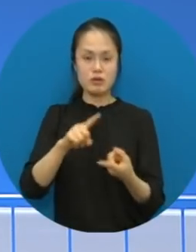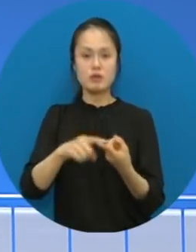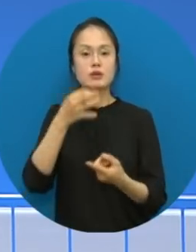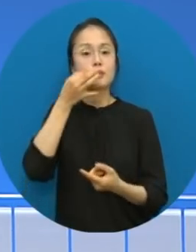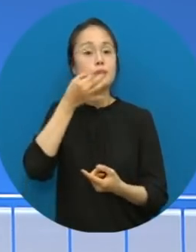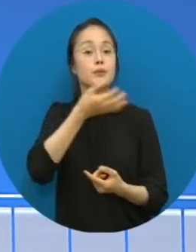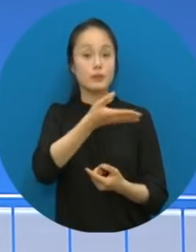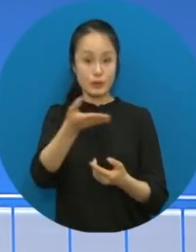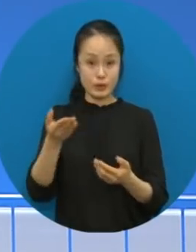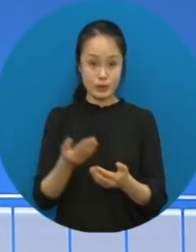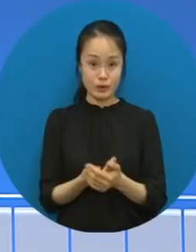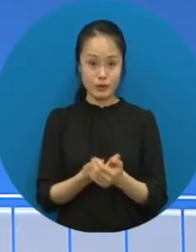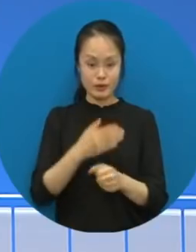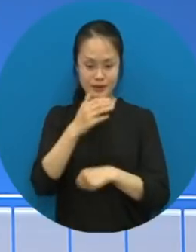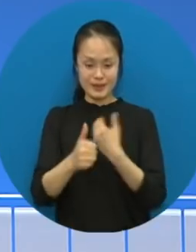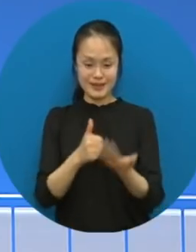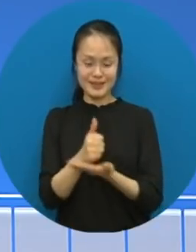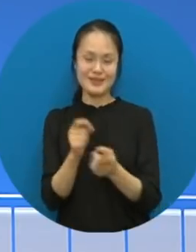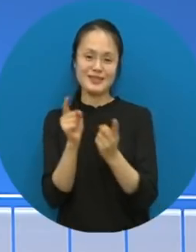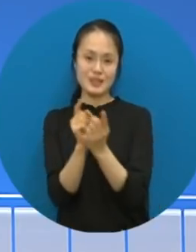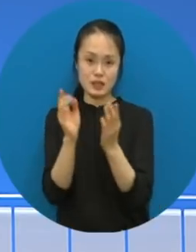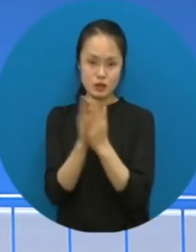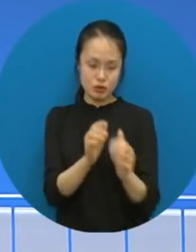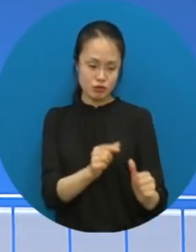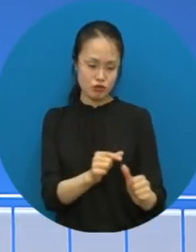직접 구원을 이루신다는 걸 보여주사